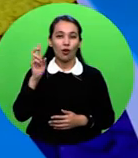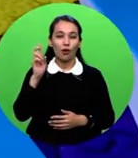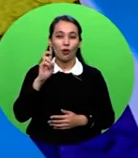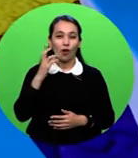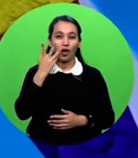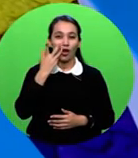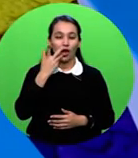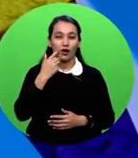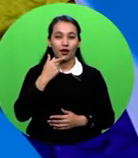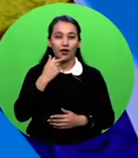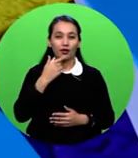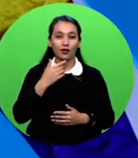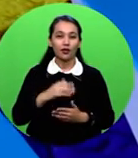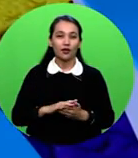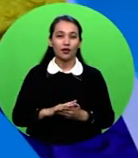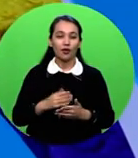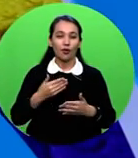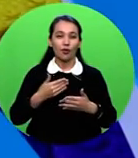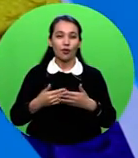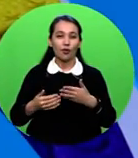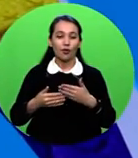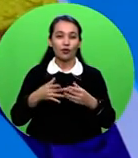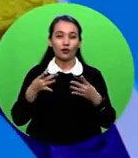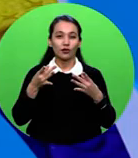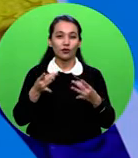oq rangda ishlov beramiz.